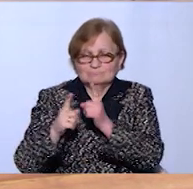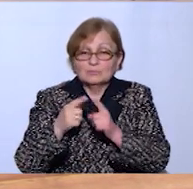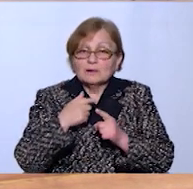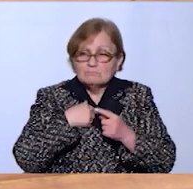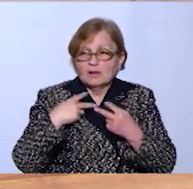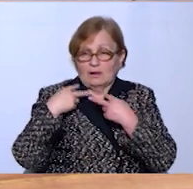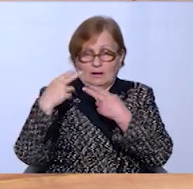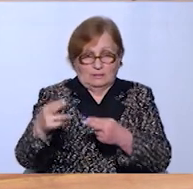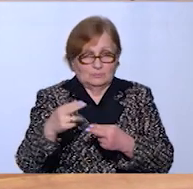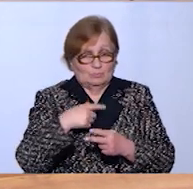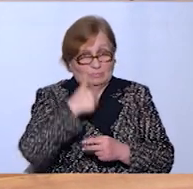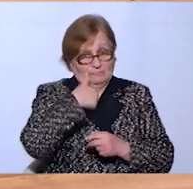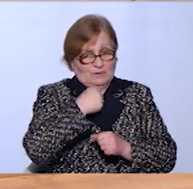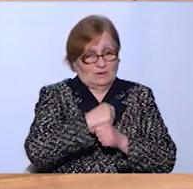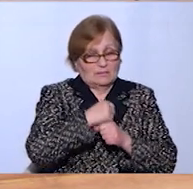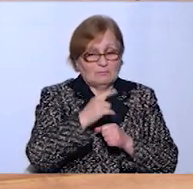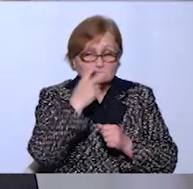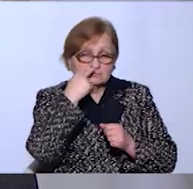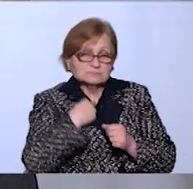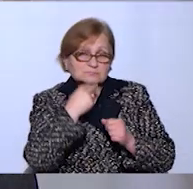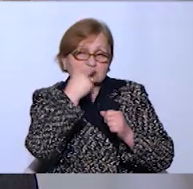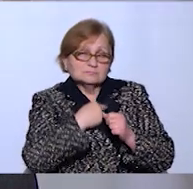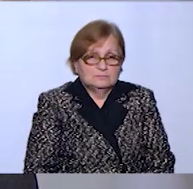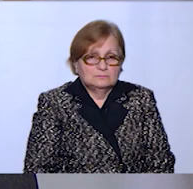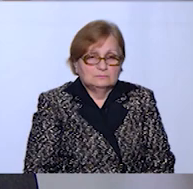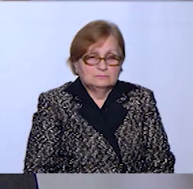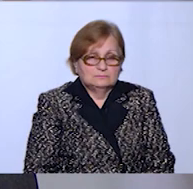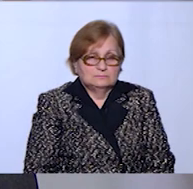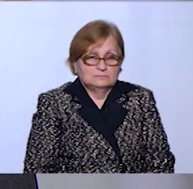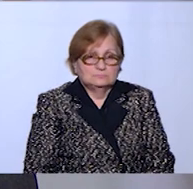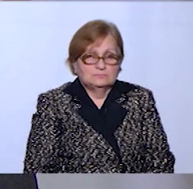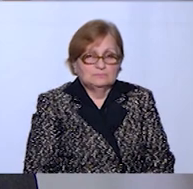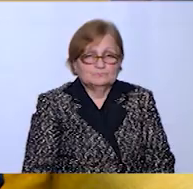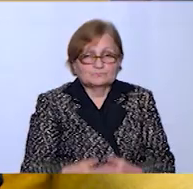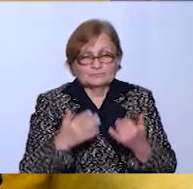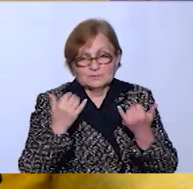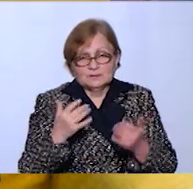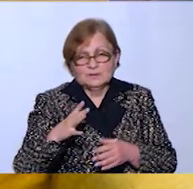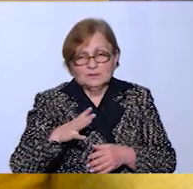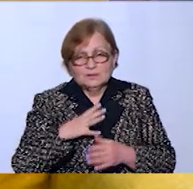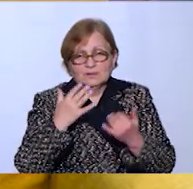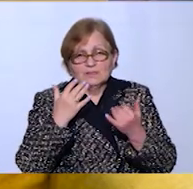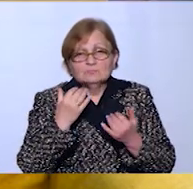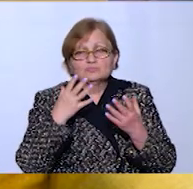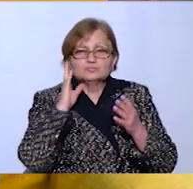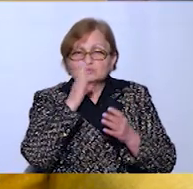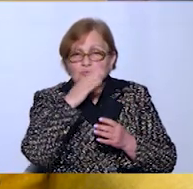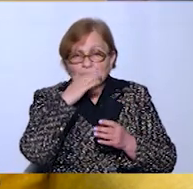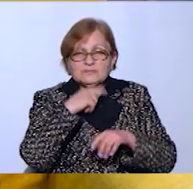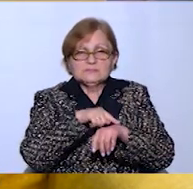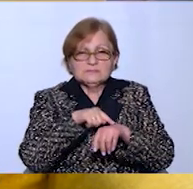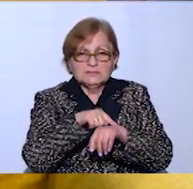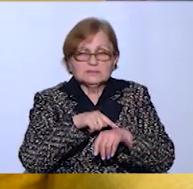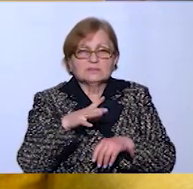საინტერესო საუბრისთვის და ძალიან დიდი მადლობა იმისთვის რომ დაგვიწყდით დრო. დიდი მადლობა. ასეთ იყო დღევანდელი მშობლის საათი, სტუდიის სტუმარი გახლდათ ფსიქოლოგი